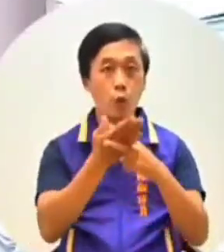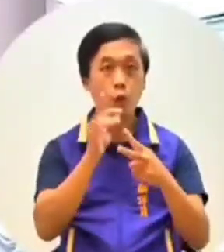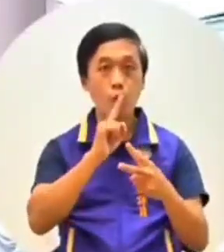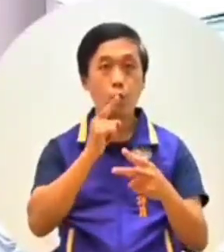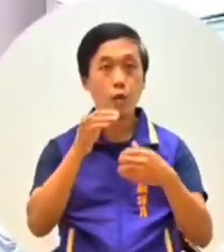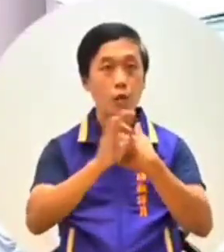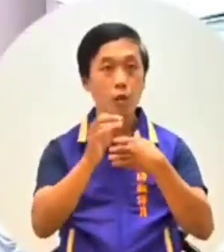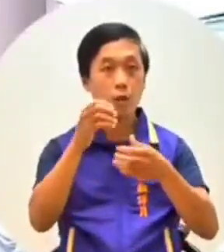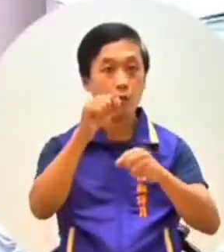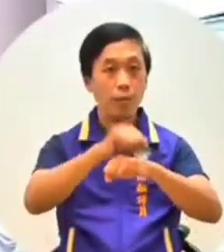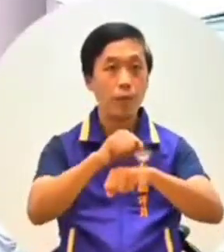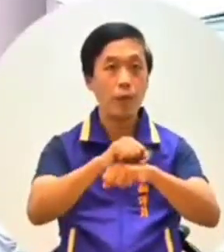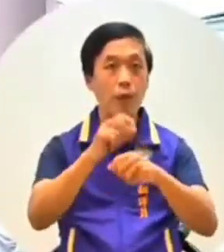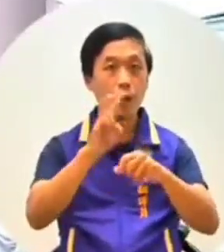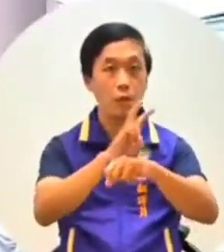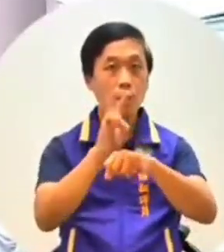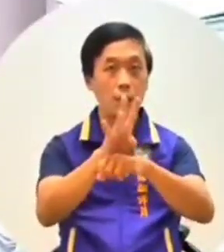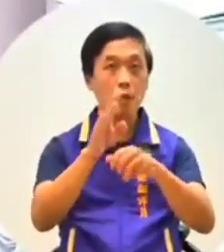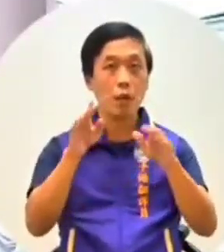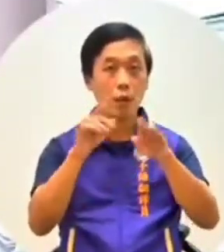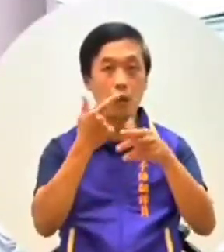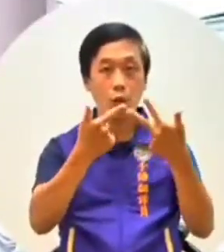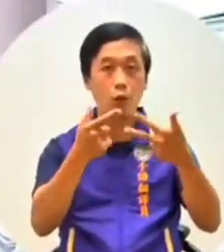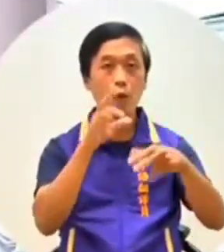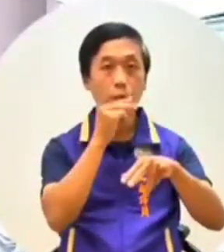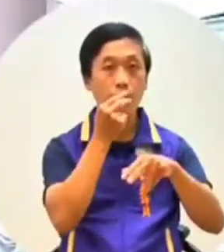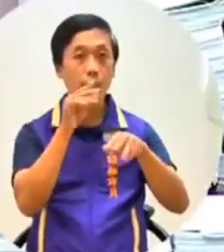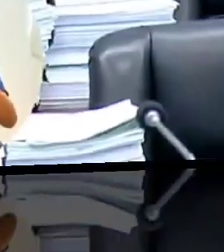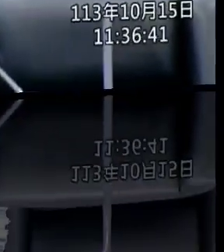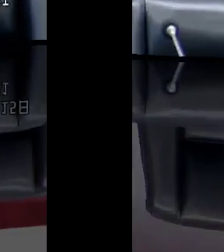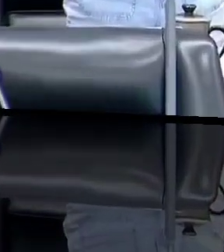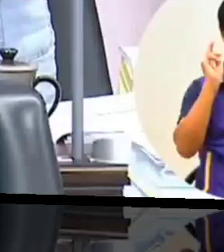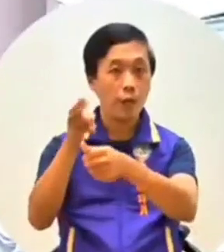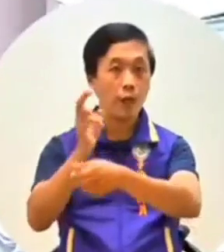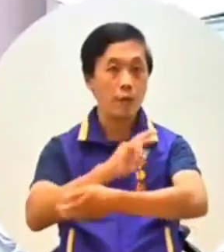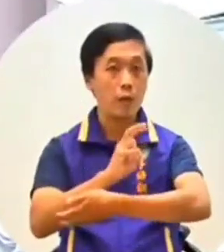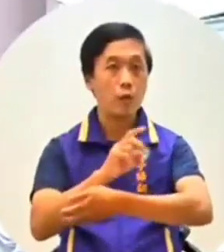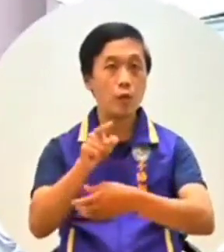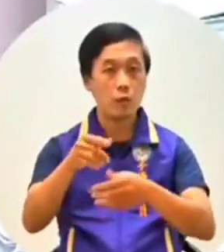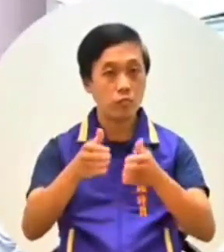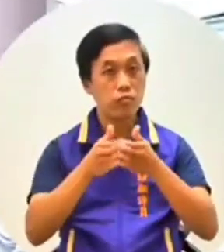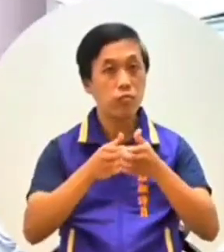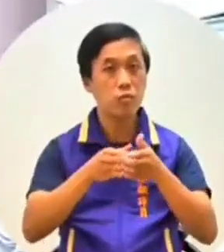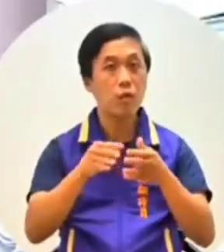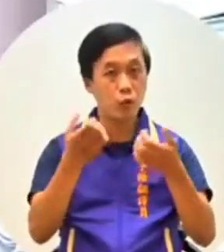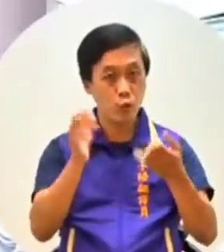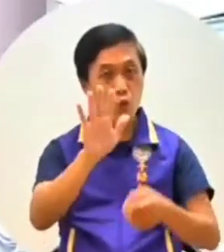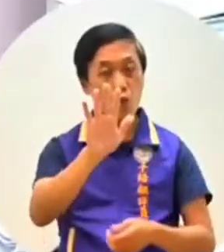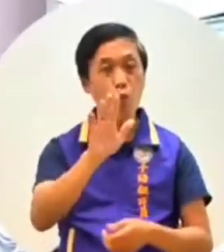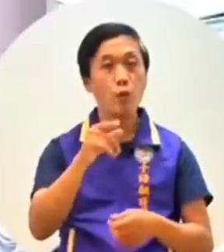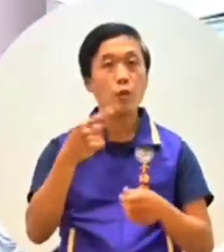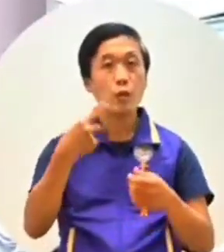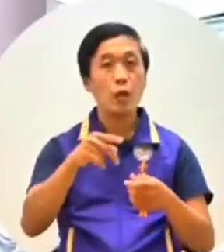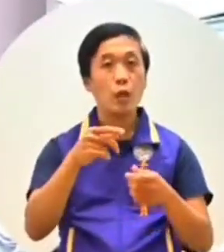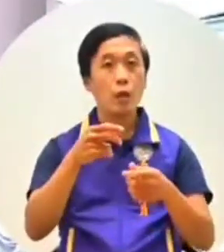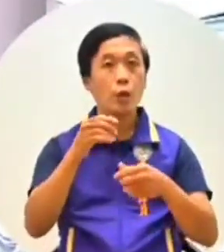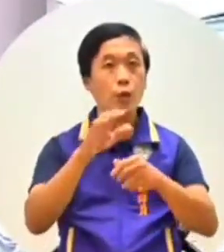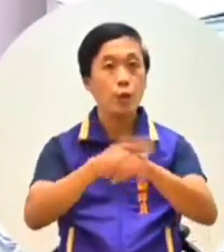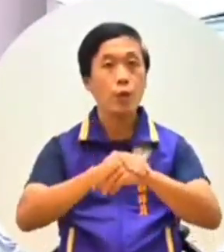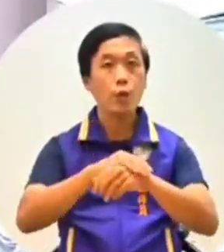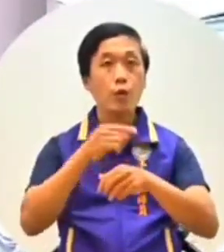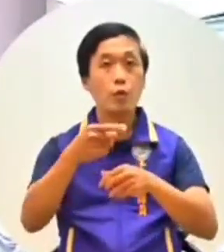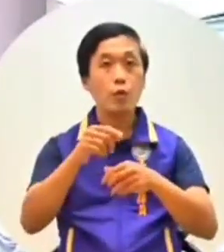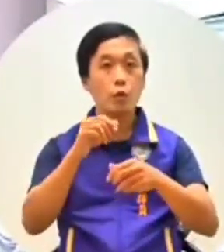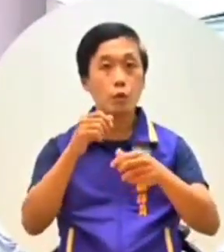办24小时啊，假日夜间临托的服务，试试看。好不好？因为它的需求是的确存在的。还有再来，原住地区公共化教保不